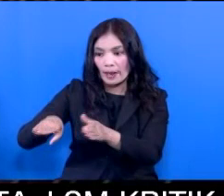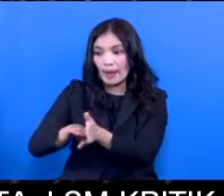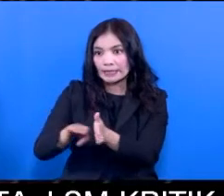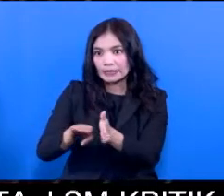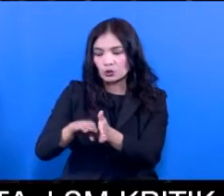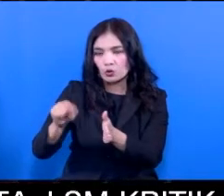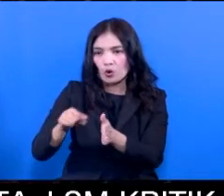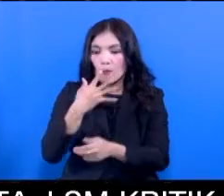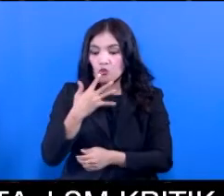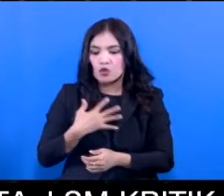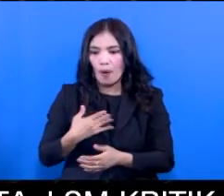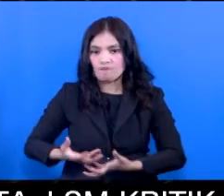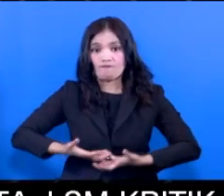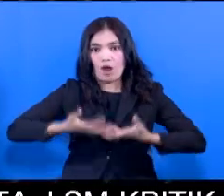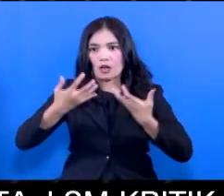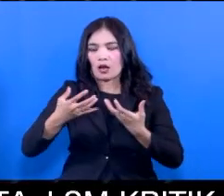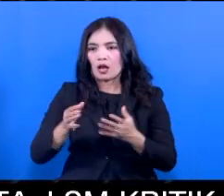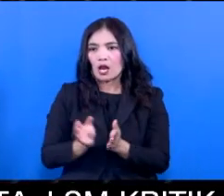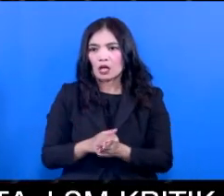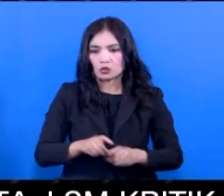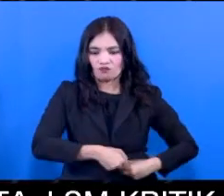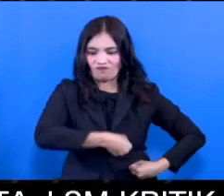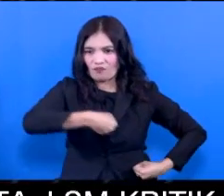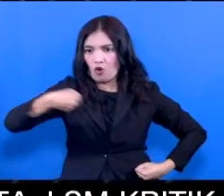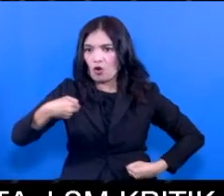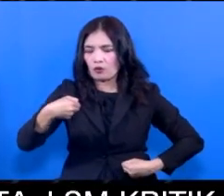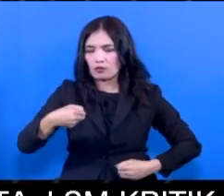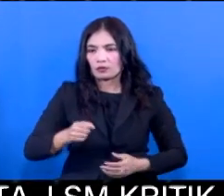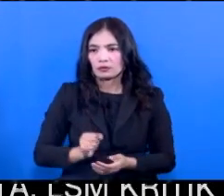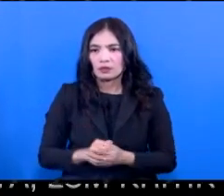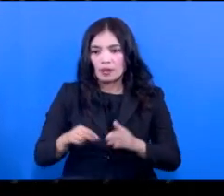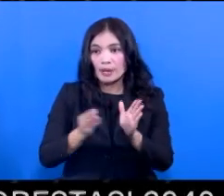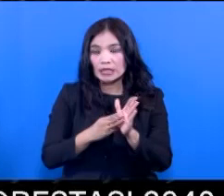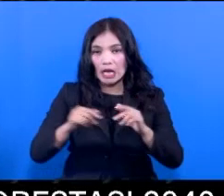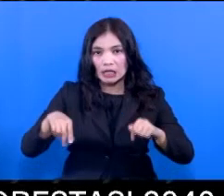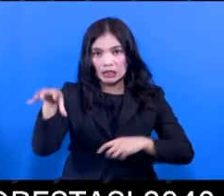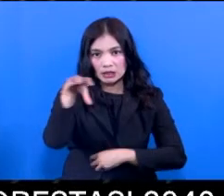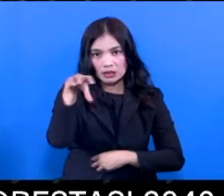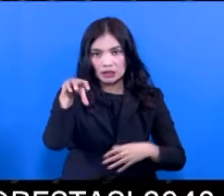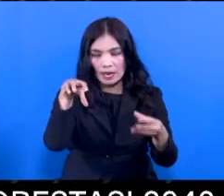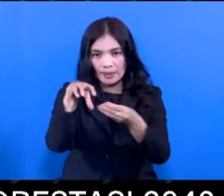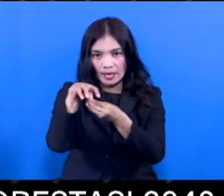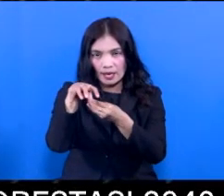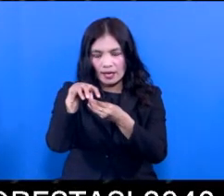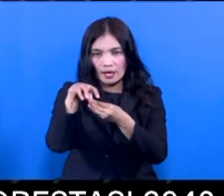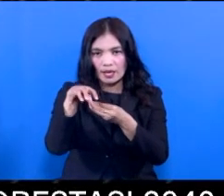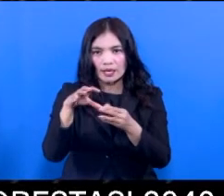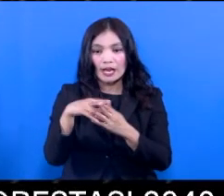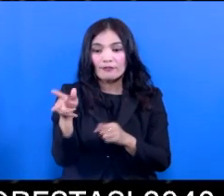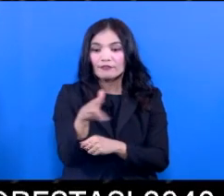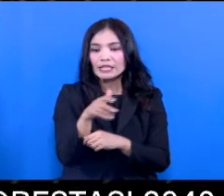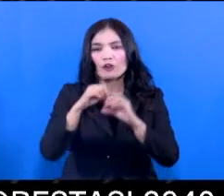Pemilik yang marah langsung menghampiri sambil membawa sebilah golok. Peristiwa ini kemudian terekam sejumlah kamera CCTV dan